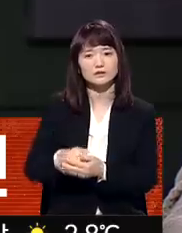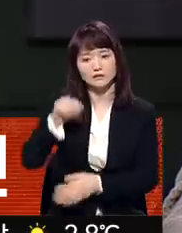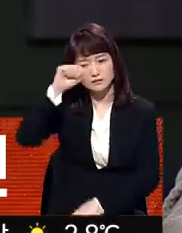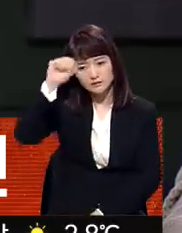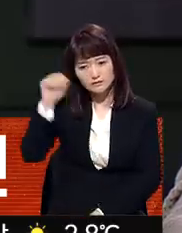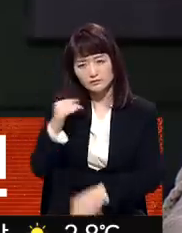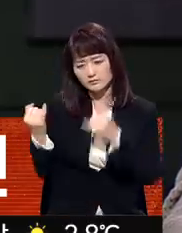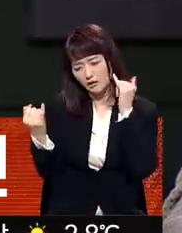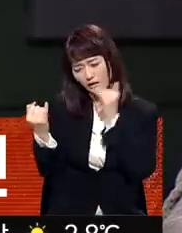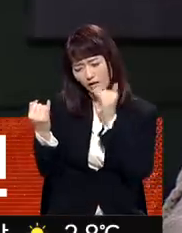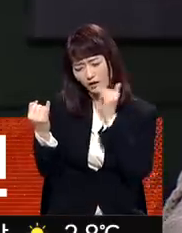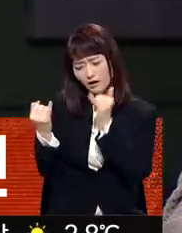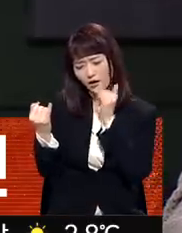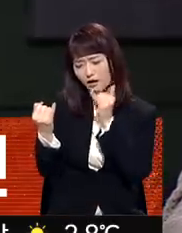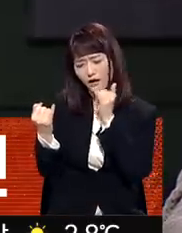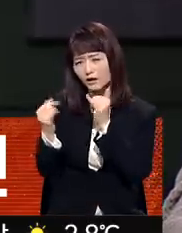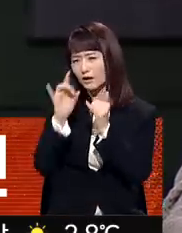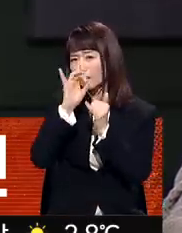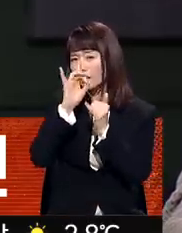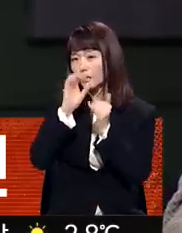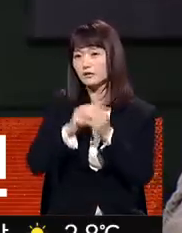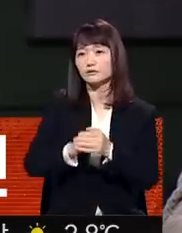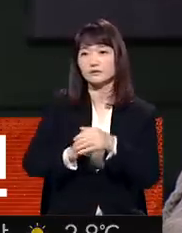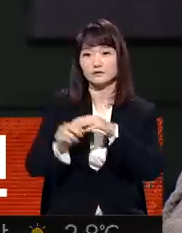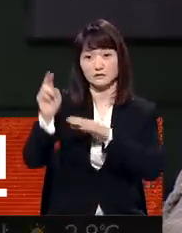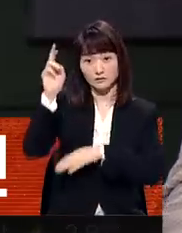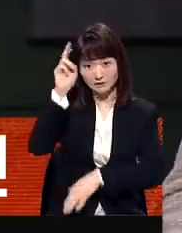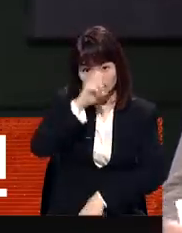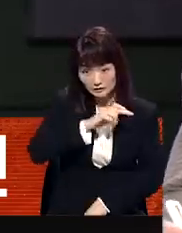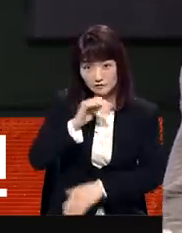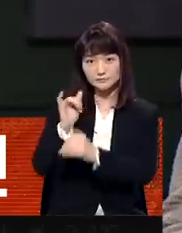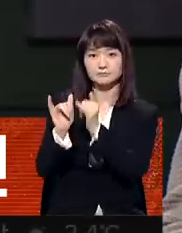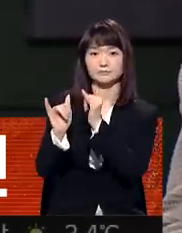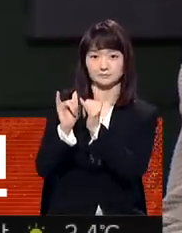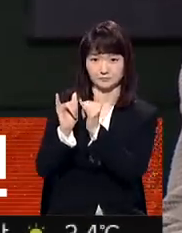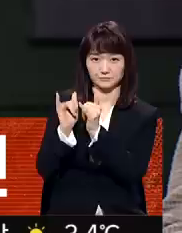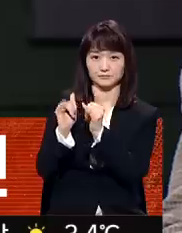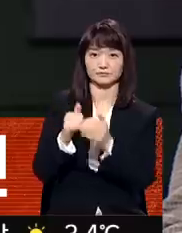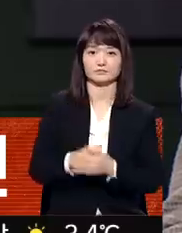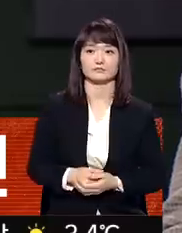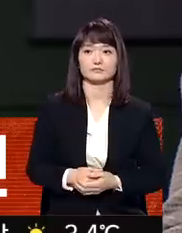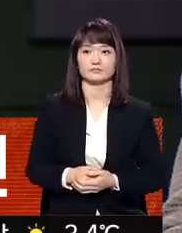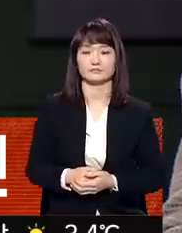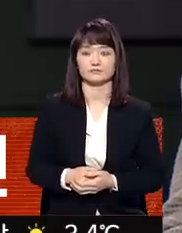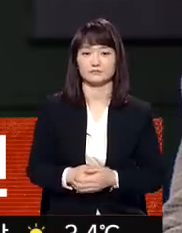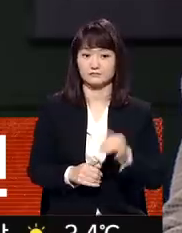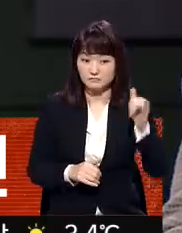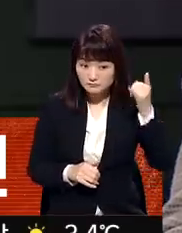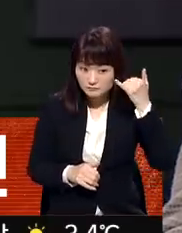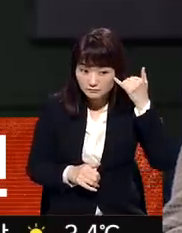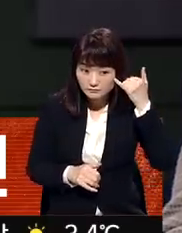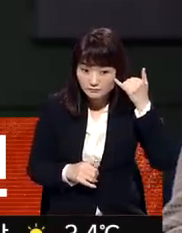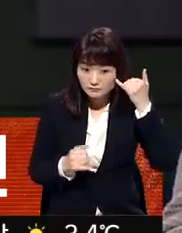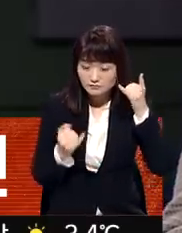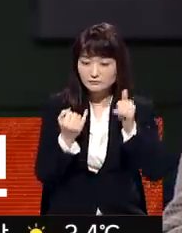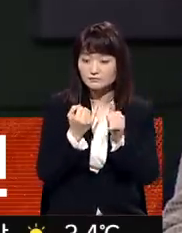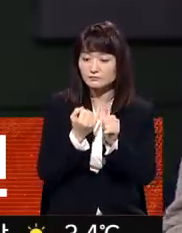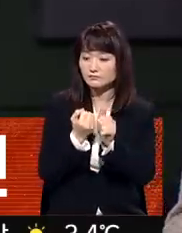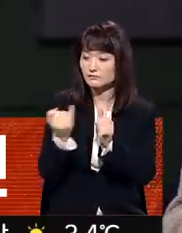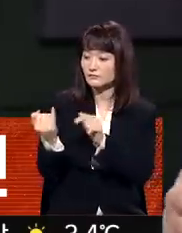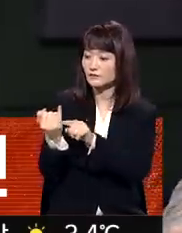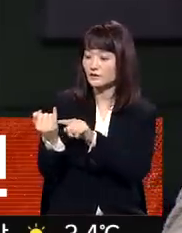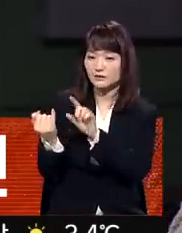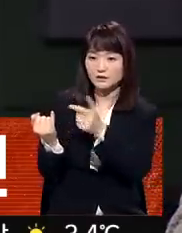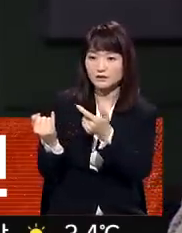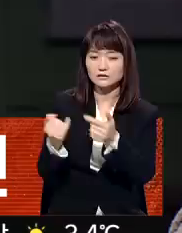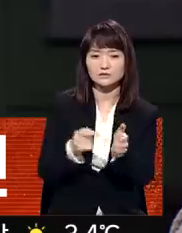걸었습니다 그런데 내내 전화를 안 받다가 아침이 되서야이 통화가 연결이 됐는데 그 전화를 받은 사람이 아내가 아니라 응급실